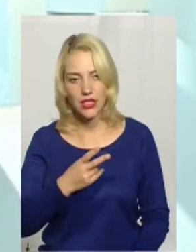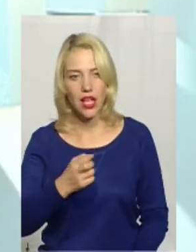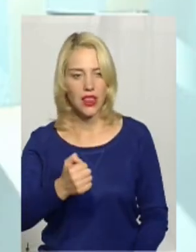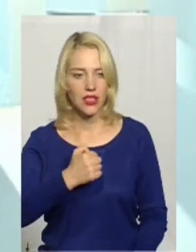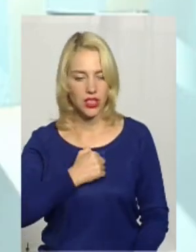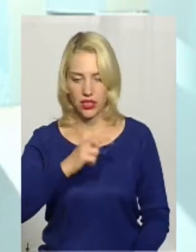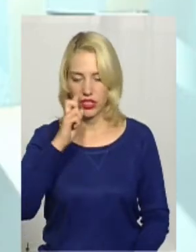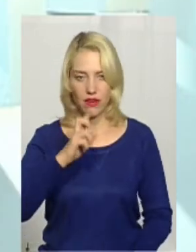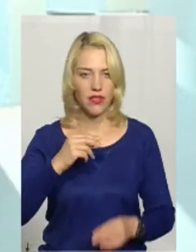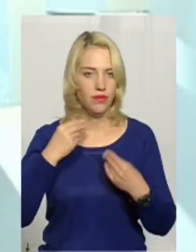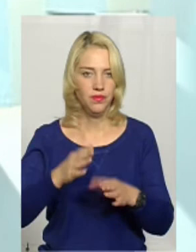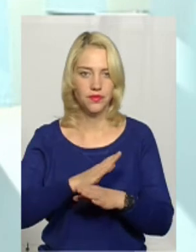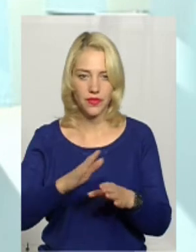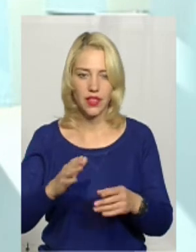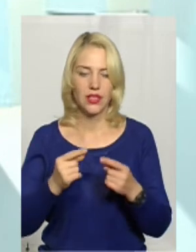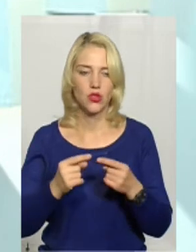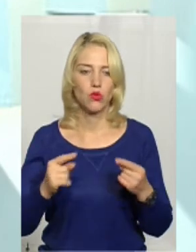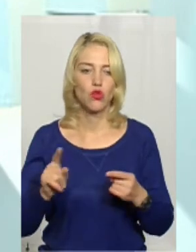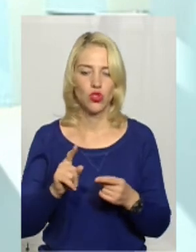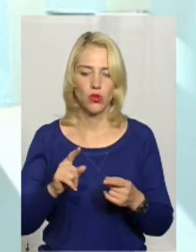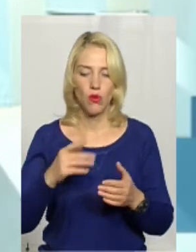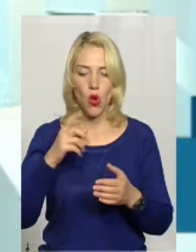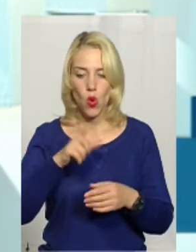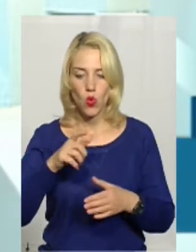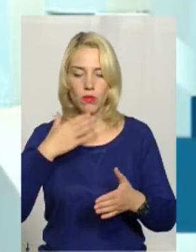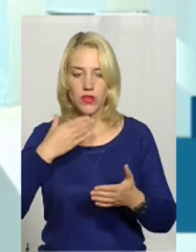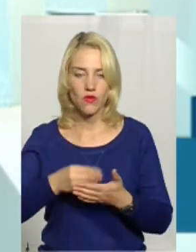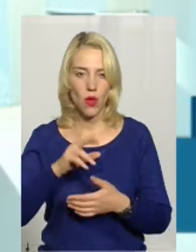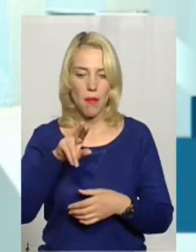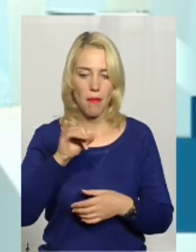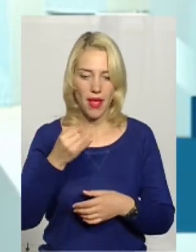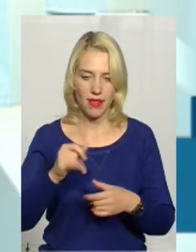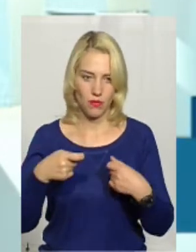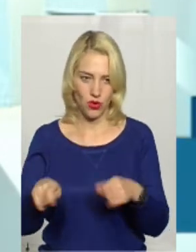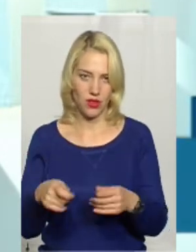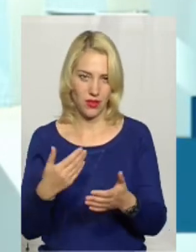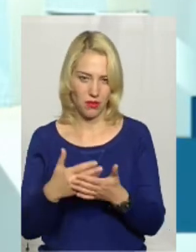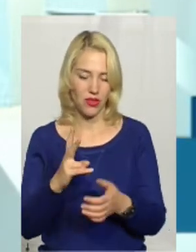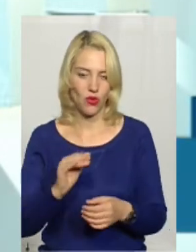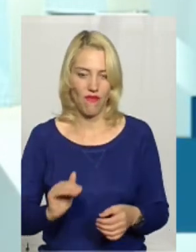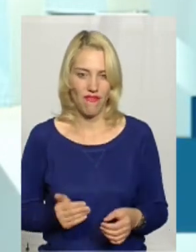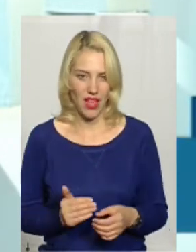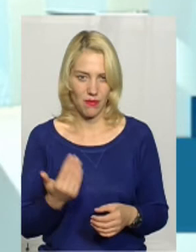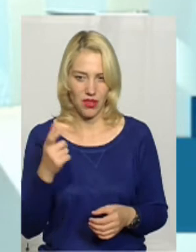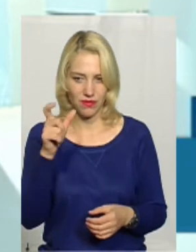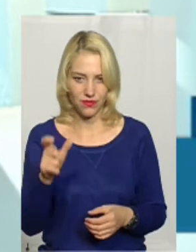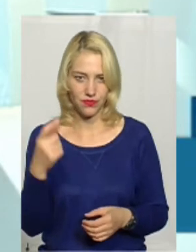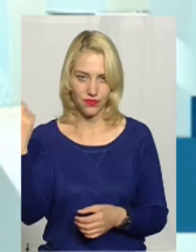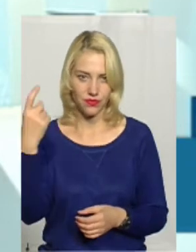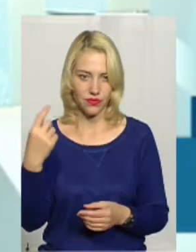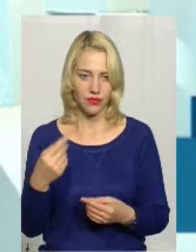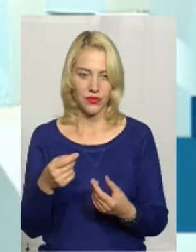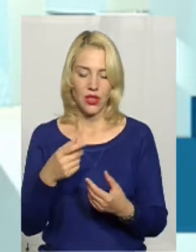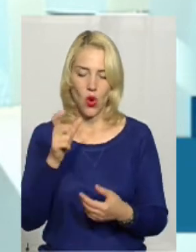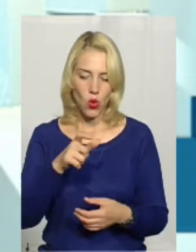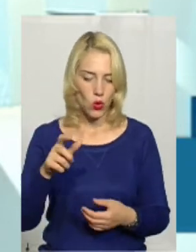дала інструменту, як можна людям свої паї реалізувати, хоча б тим самим фермерам, які в селі працюють, і люди з